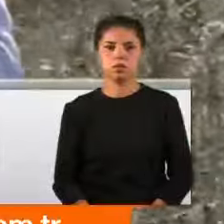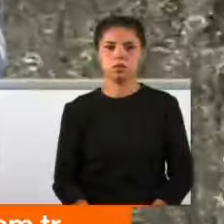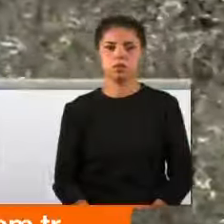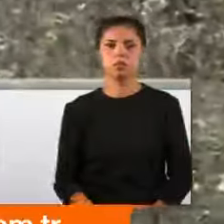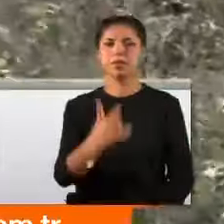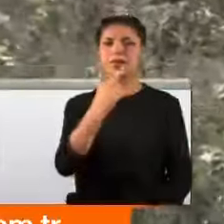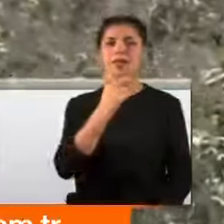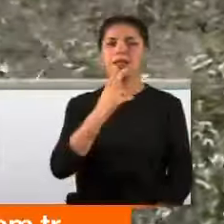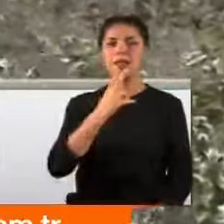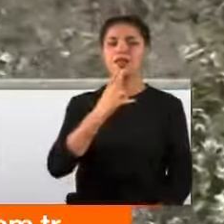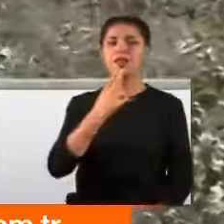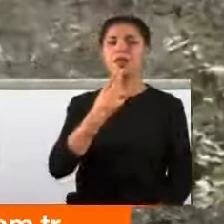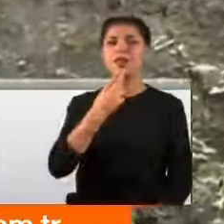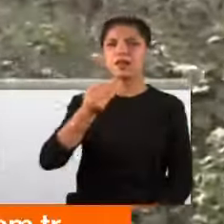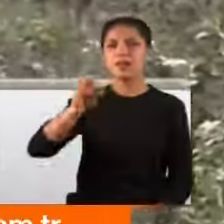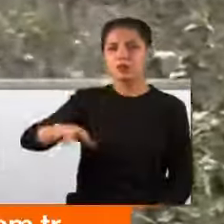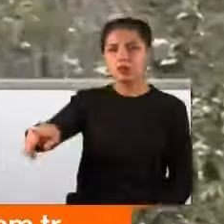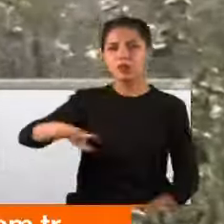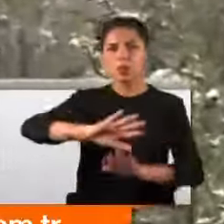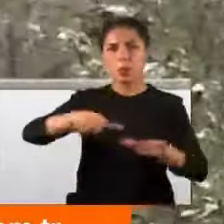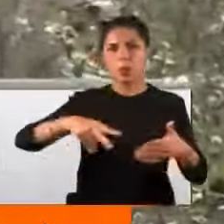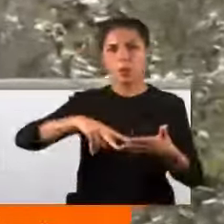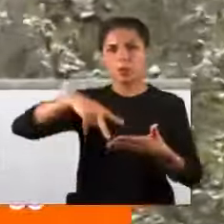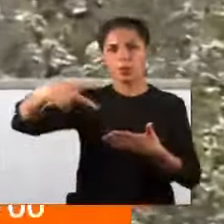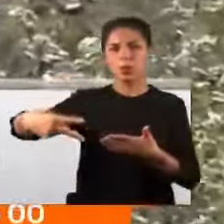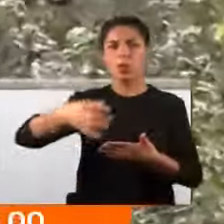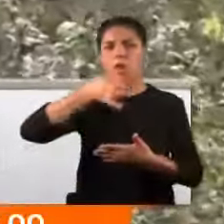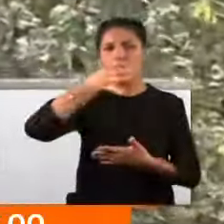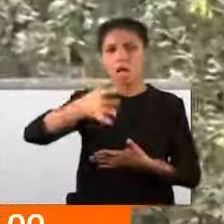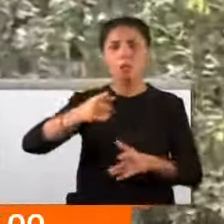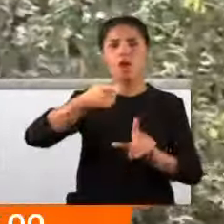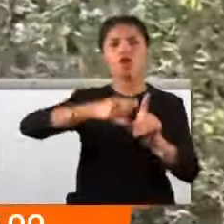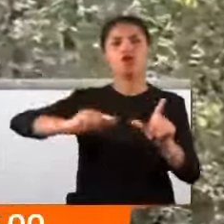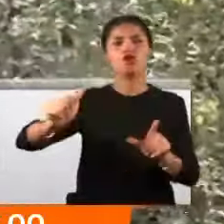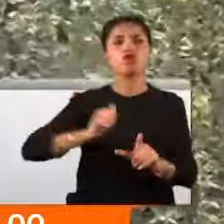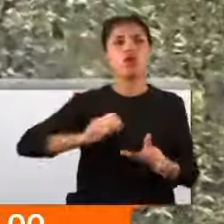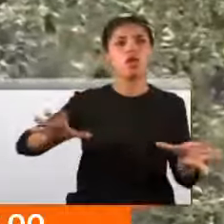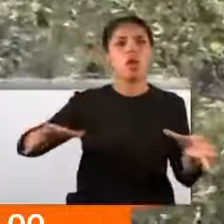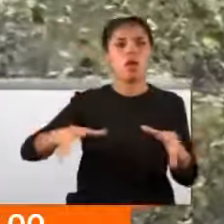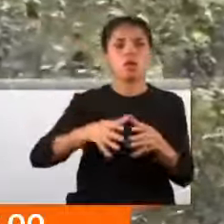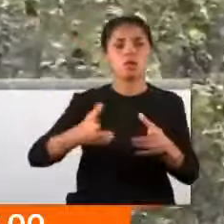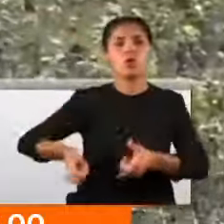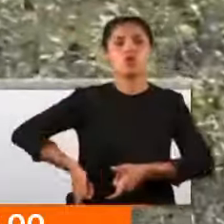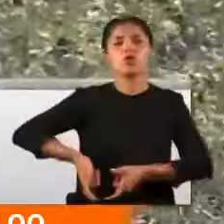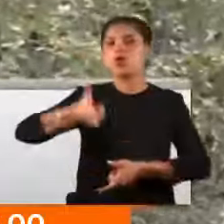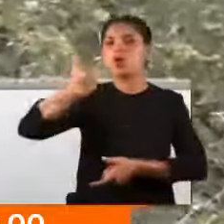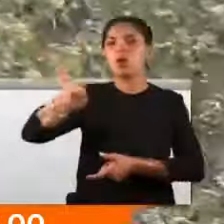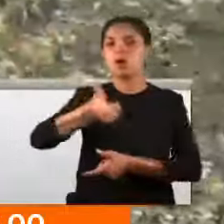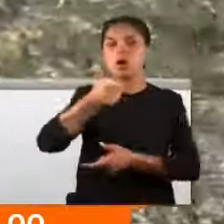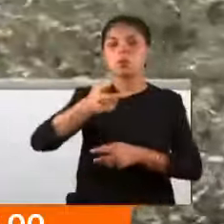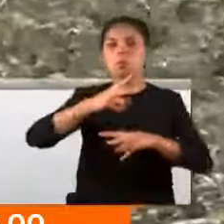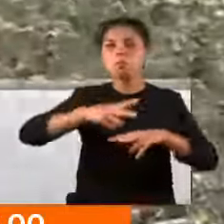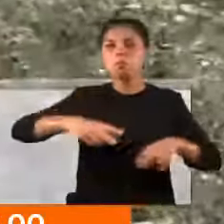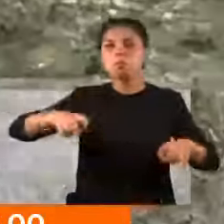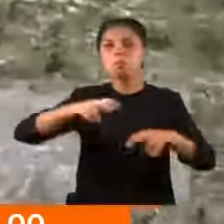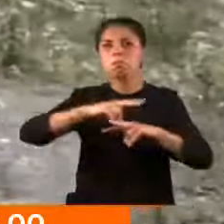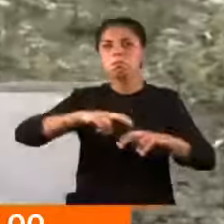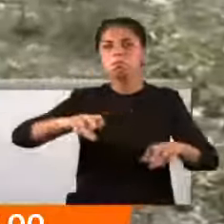2 yaşındaki kızın balkondan düştüğünü haber alan jandarma ekipleri olay yerindeki güvenlik kamerasındaki